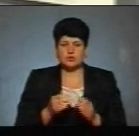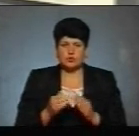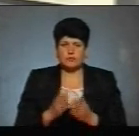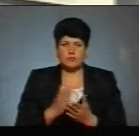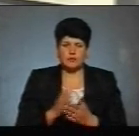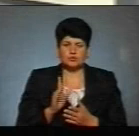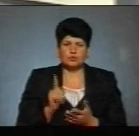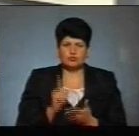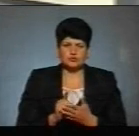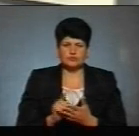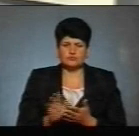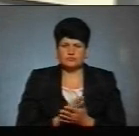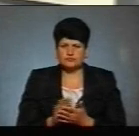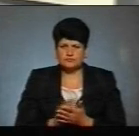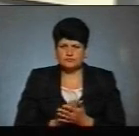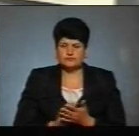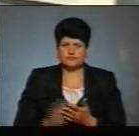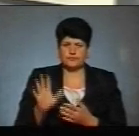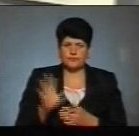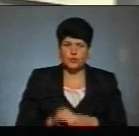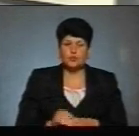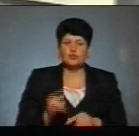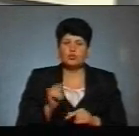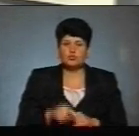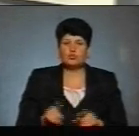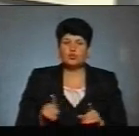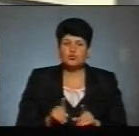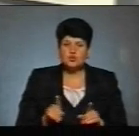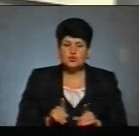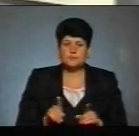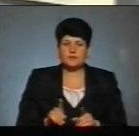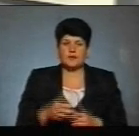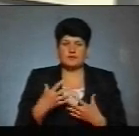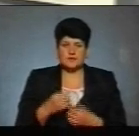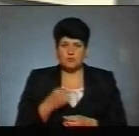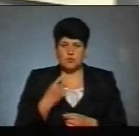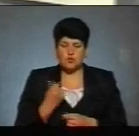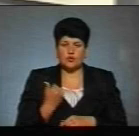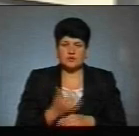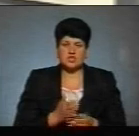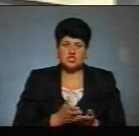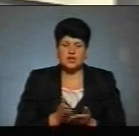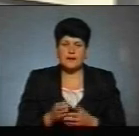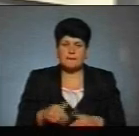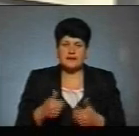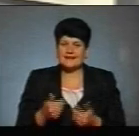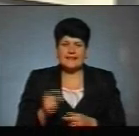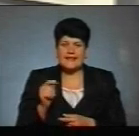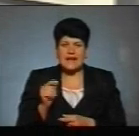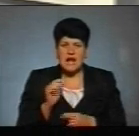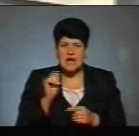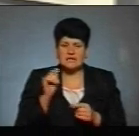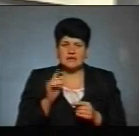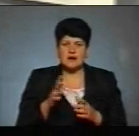максимальна обробка для зрощення, саме тих цих, тому що, як я наголошую, основний шлях передачі навіть не крапельний, а от